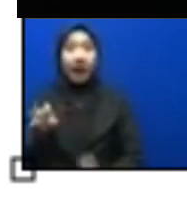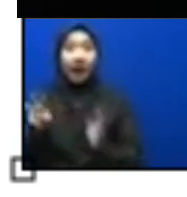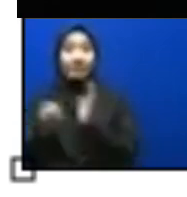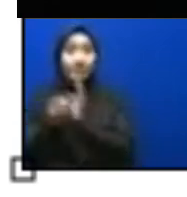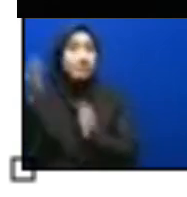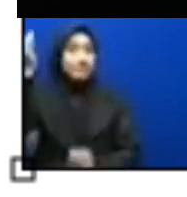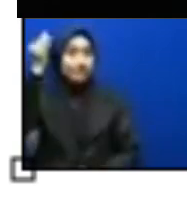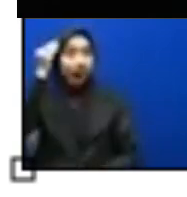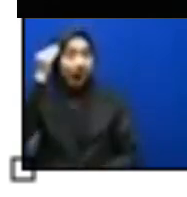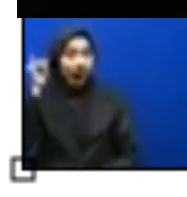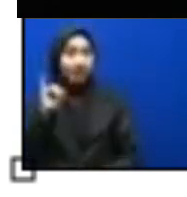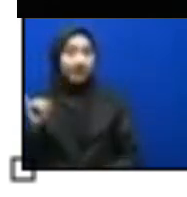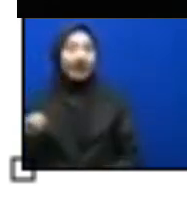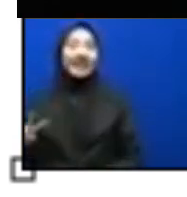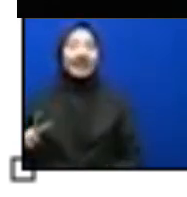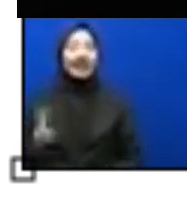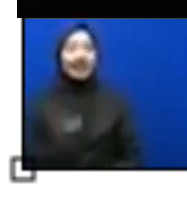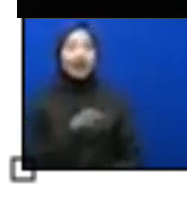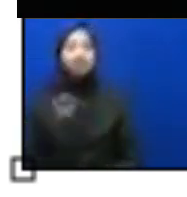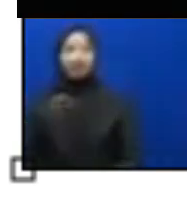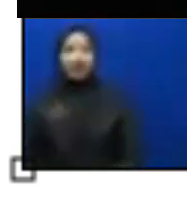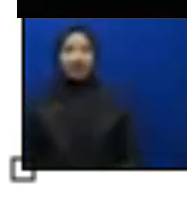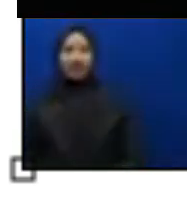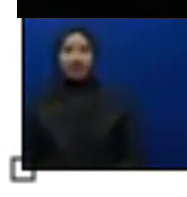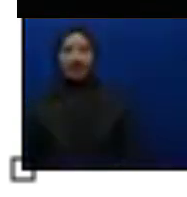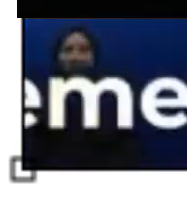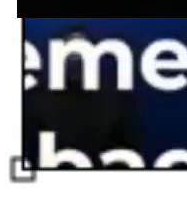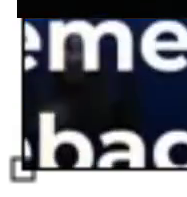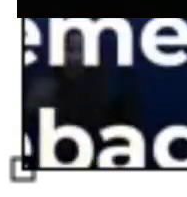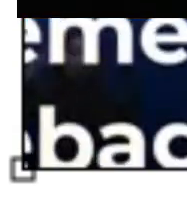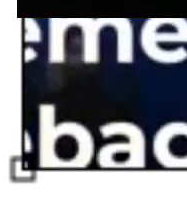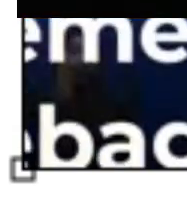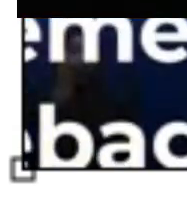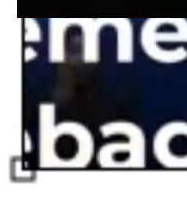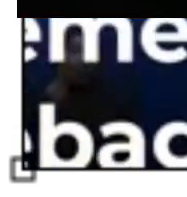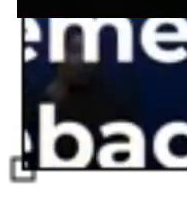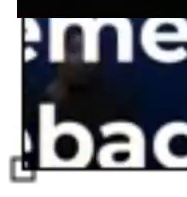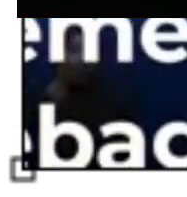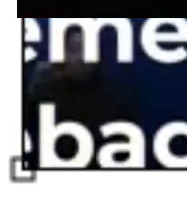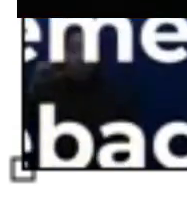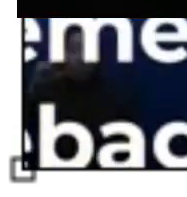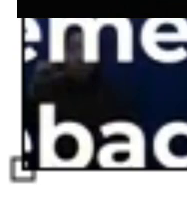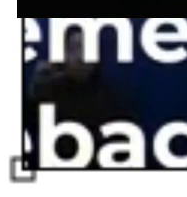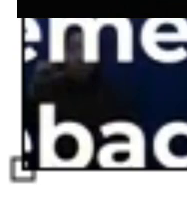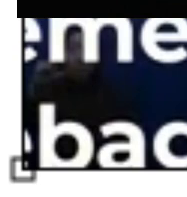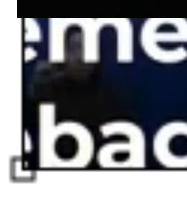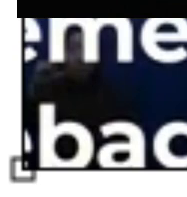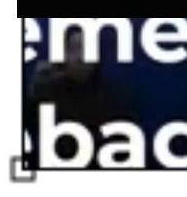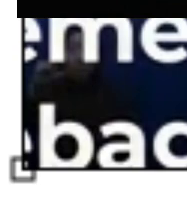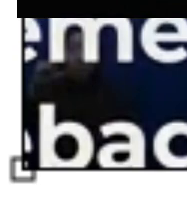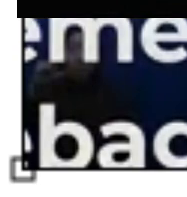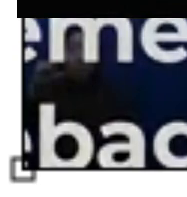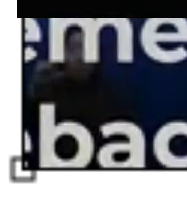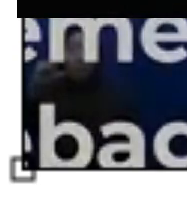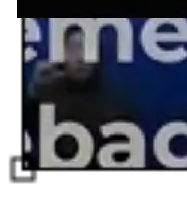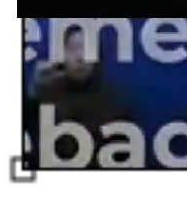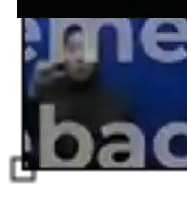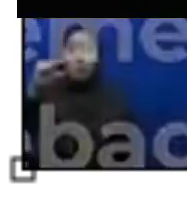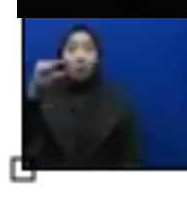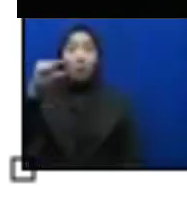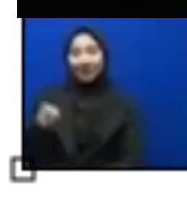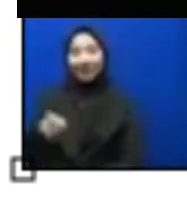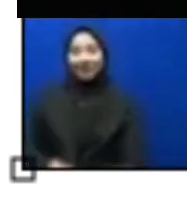koalisinya walaupun sudah tidak menjadi presiden atau penguasa. Dan akhirnya dengan